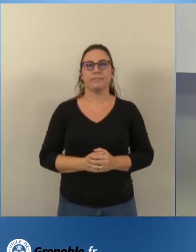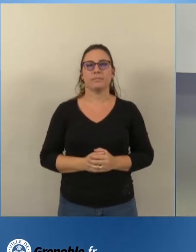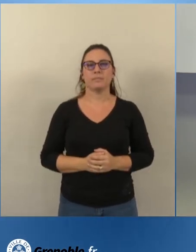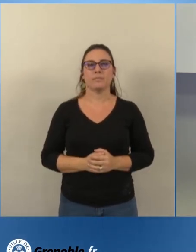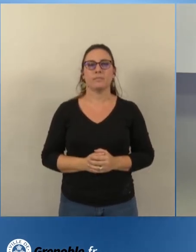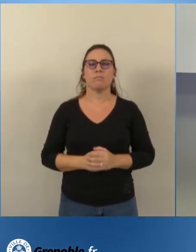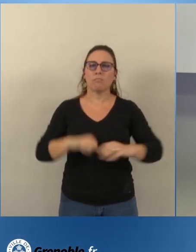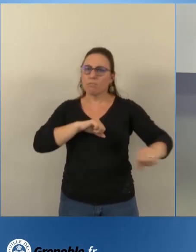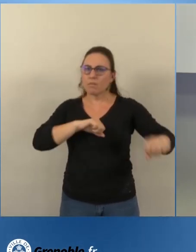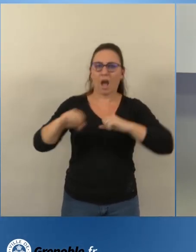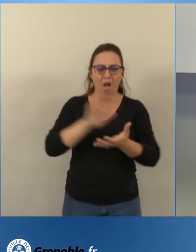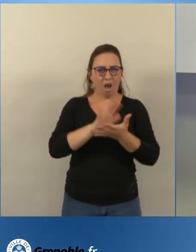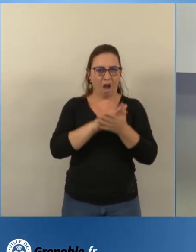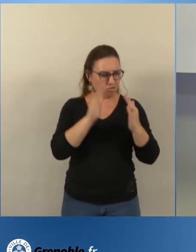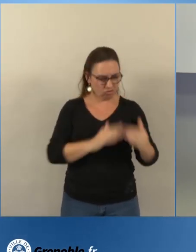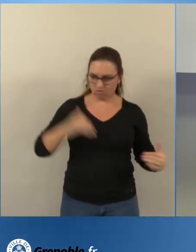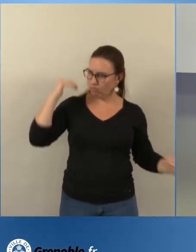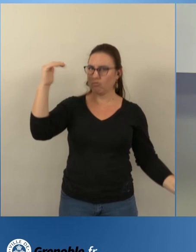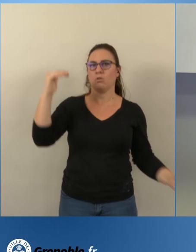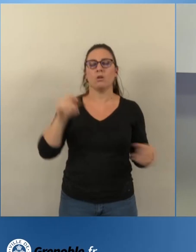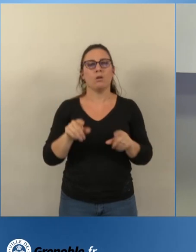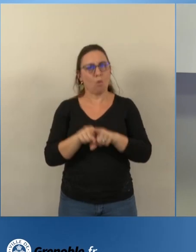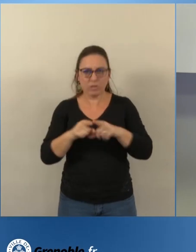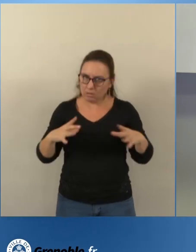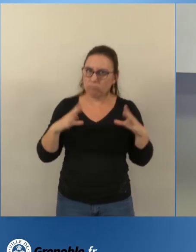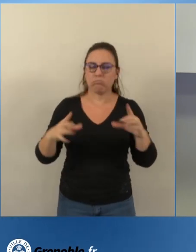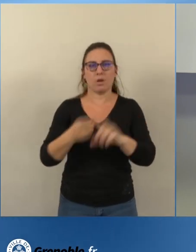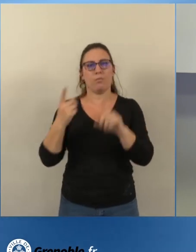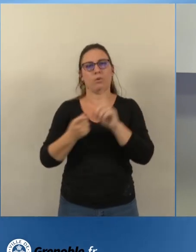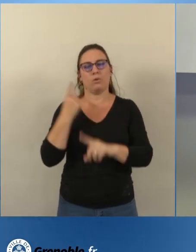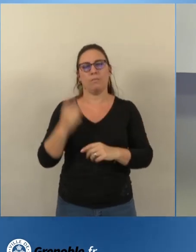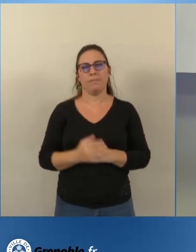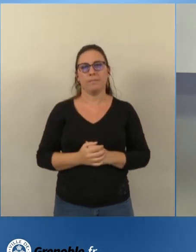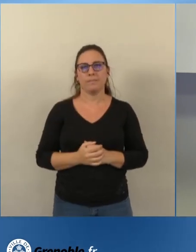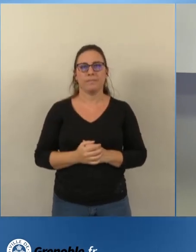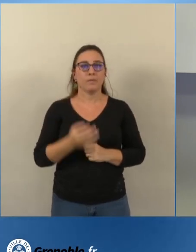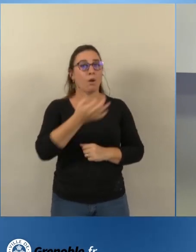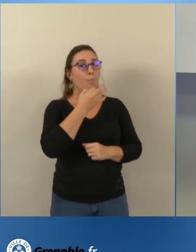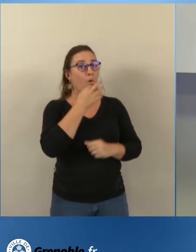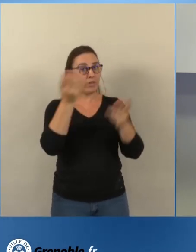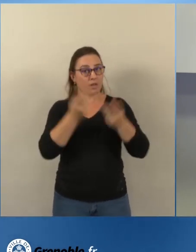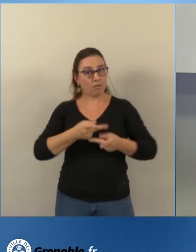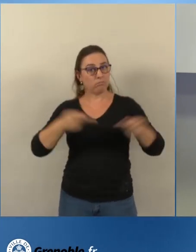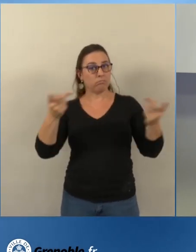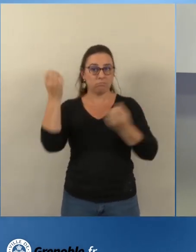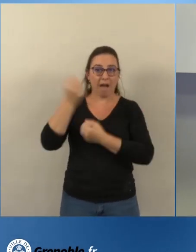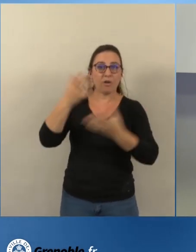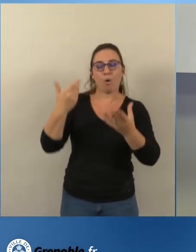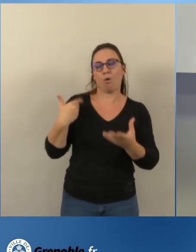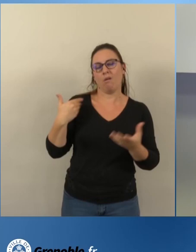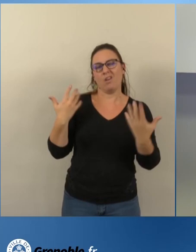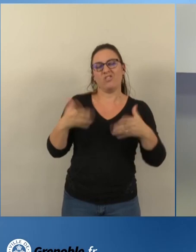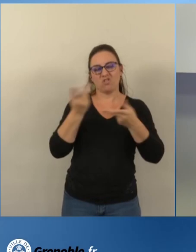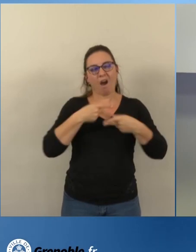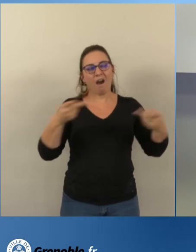agir à tout âge aussi et c'est l'occasion de d'annoncer un événement j'en ai déjà parlé dans ce conseil